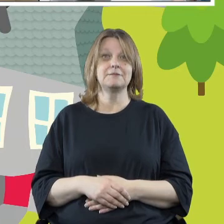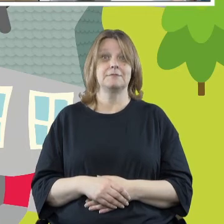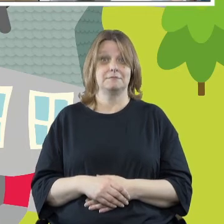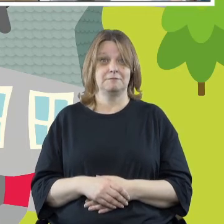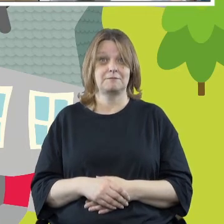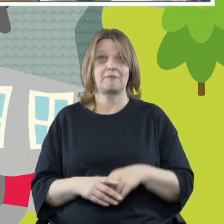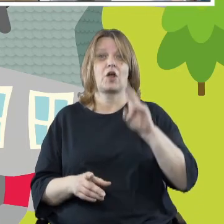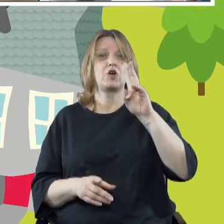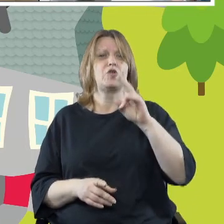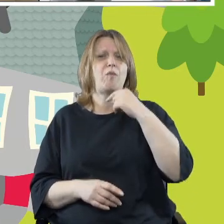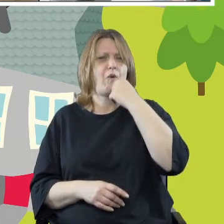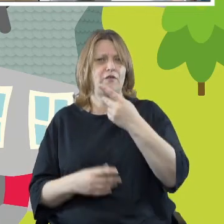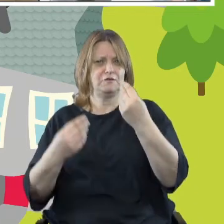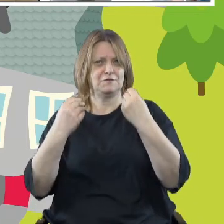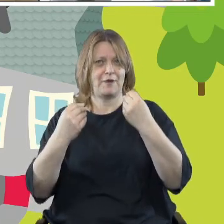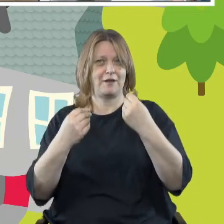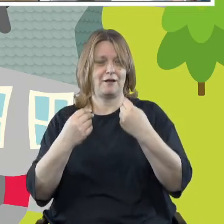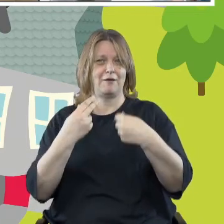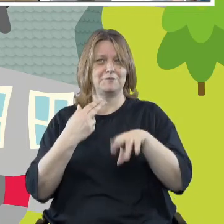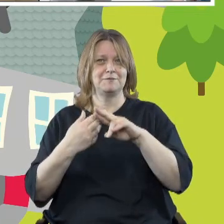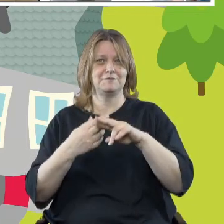Znakomicie. Kto to powiedział?